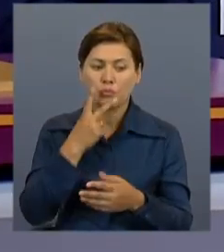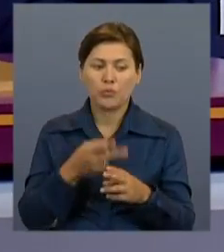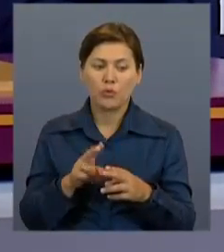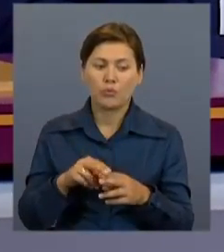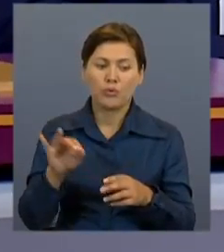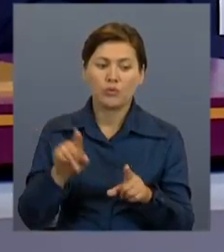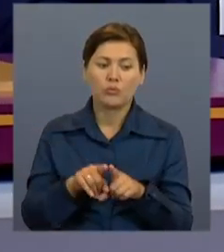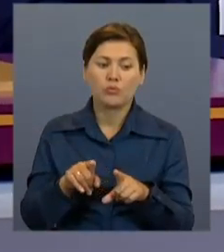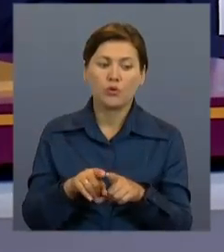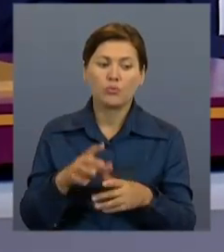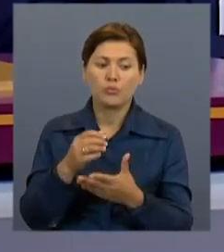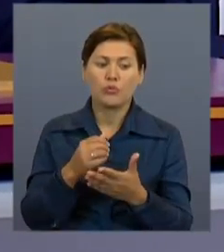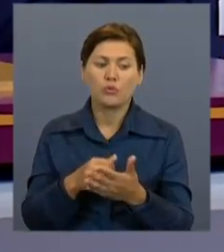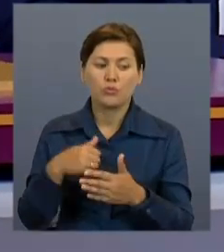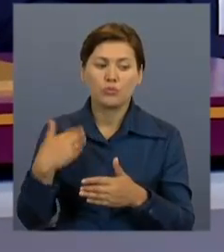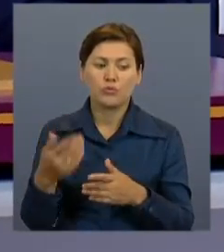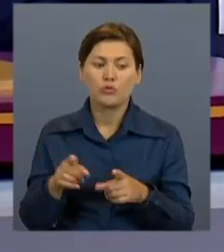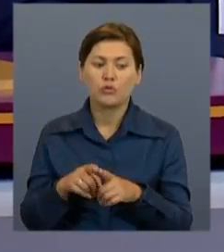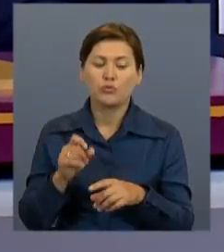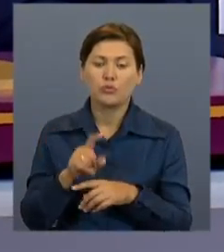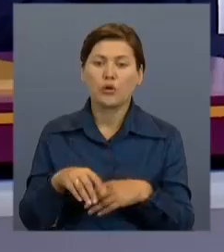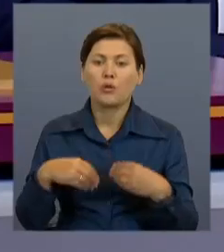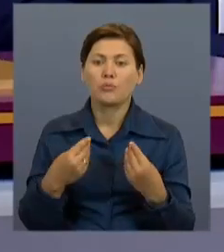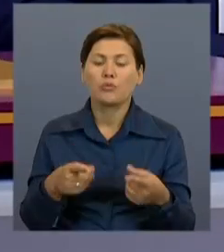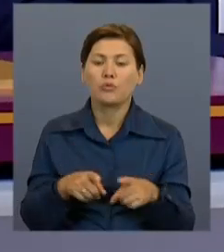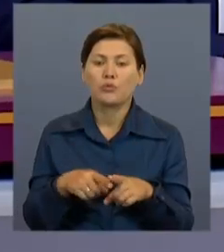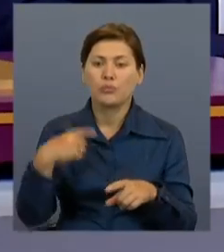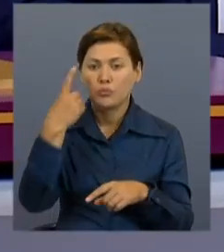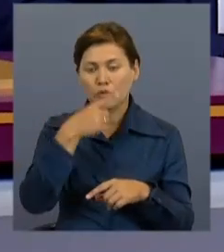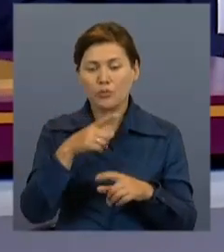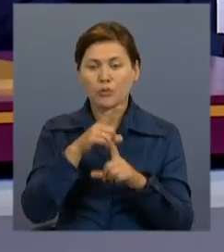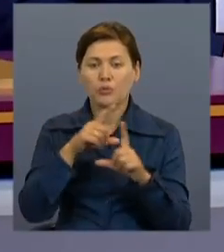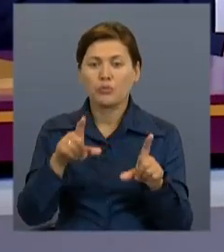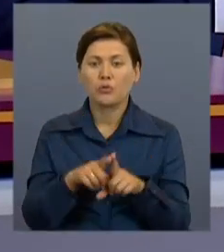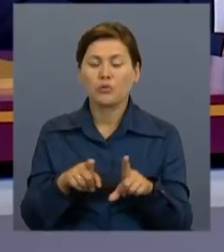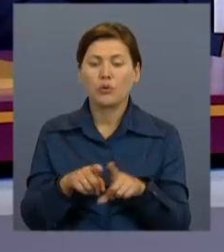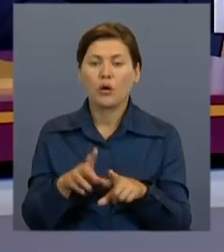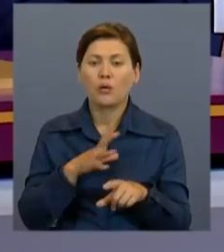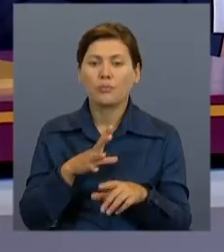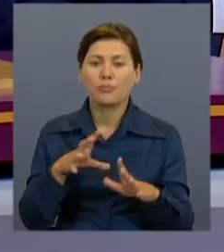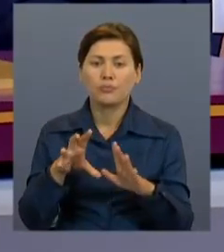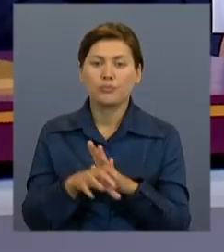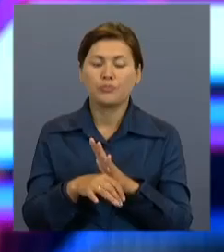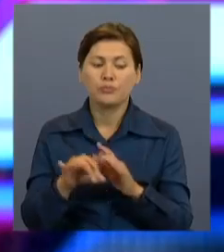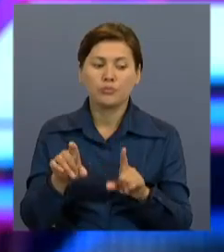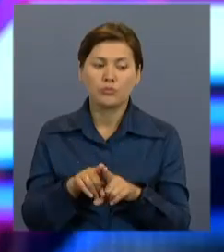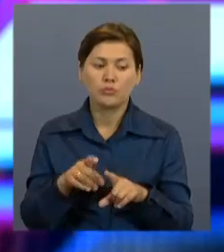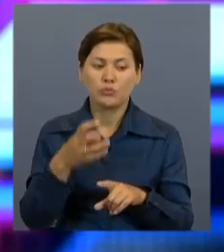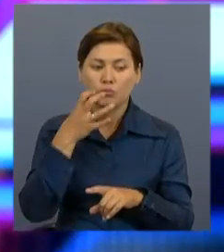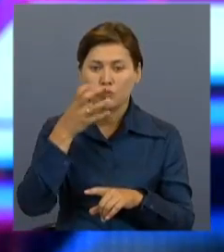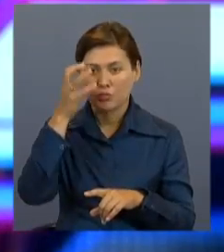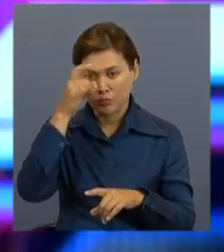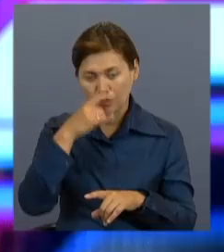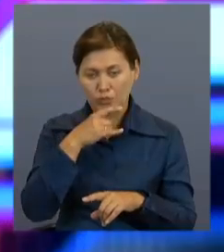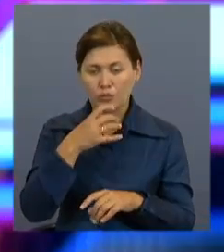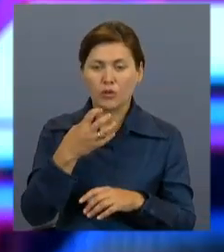осы қордың тарапынан тапсырыс алып жатқан жекеменшік мекемелердің үлесі оңтүстік Қазақстан,